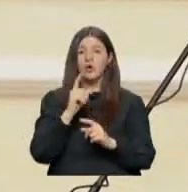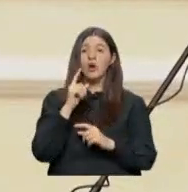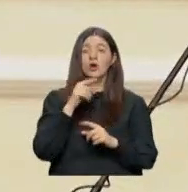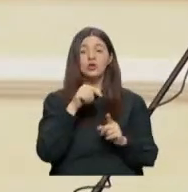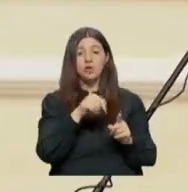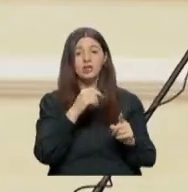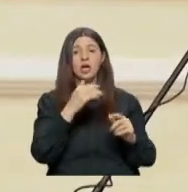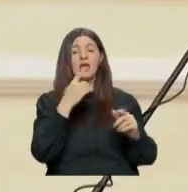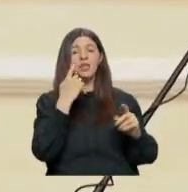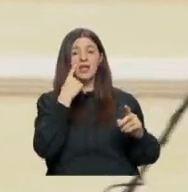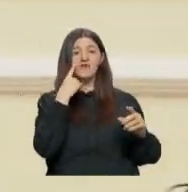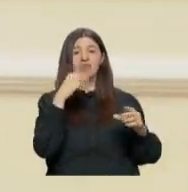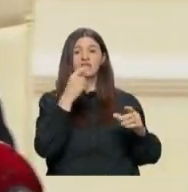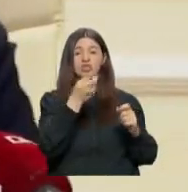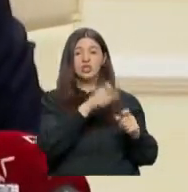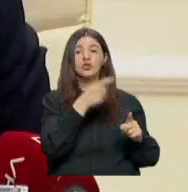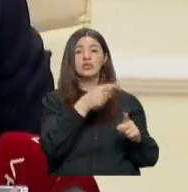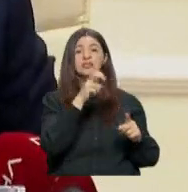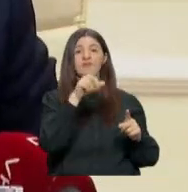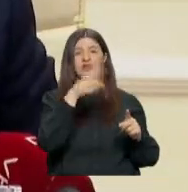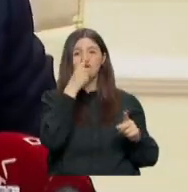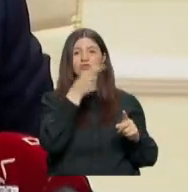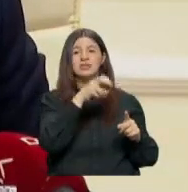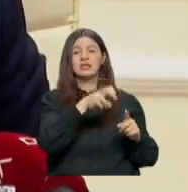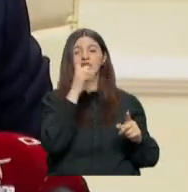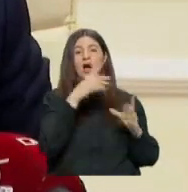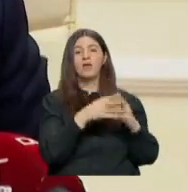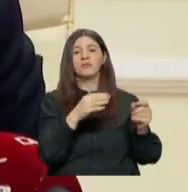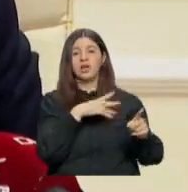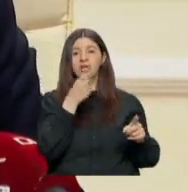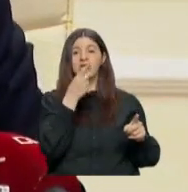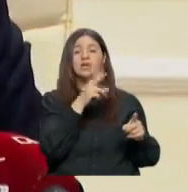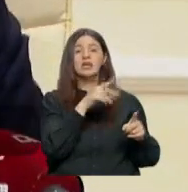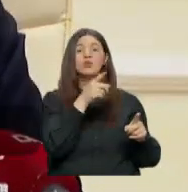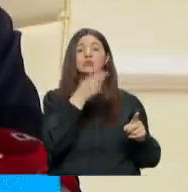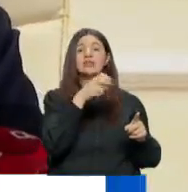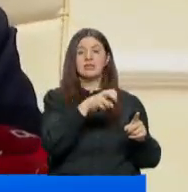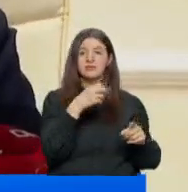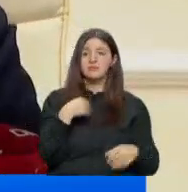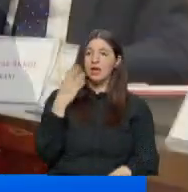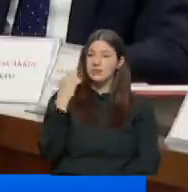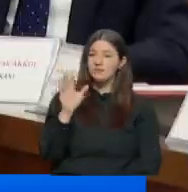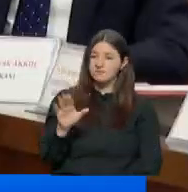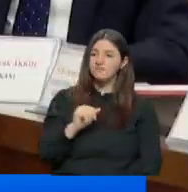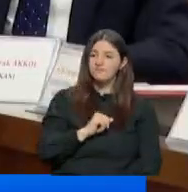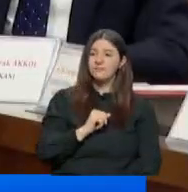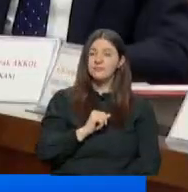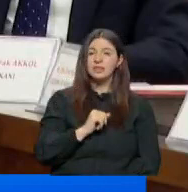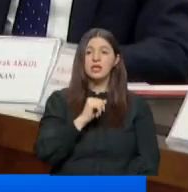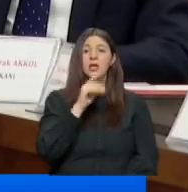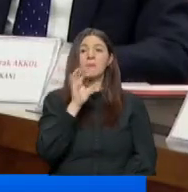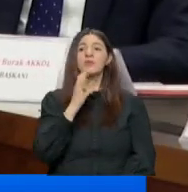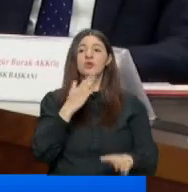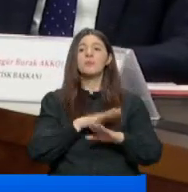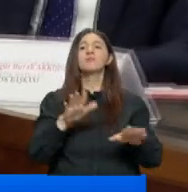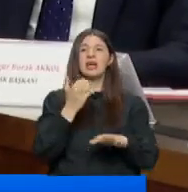kamu işçileri vergiden dolayı %8 kayıptalar. Sırf vergiden dolayı. Evet. 27'ye girdi %8. Anladım. Önce şu bir türlü